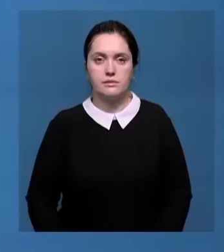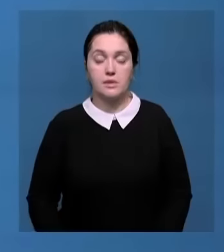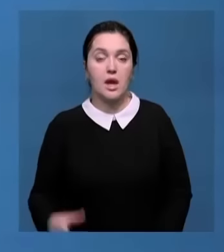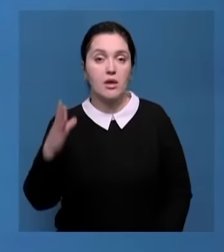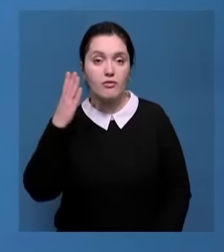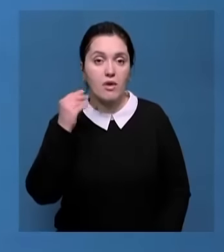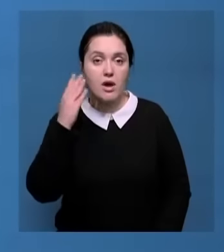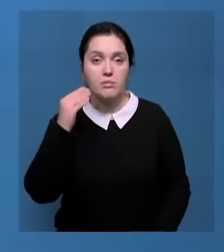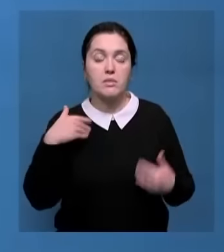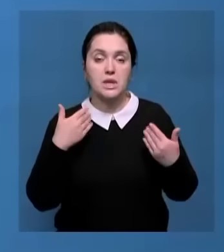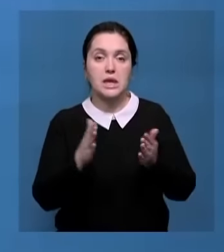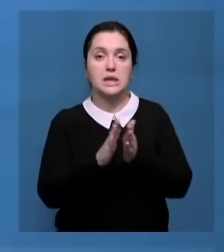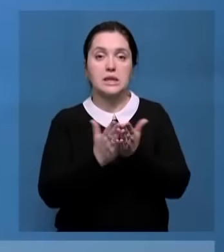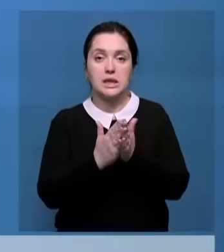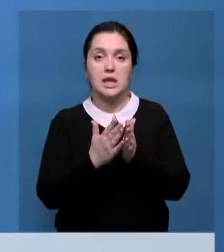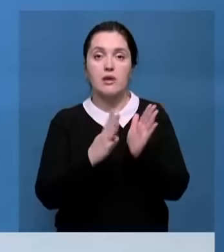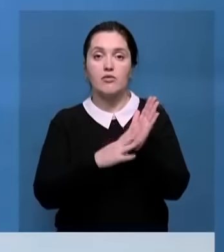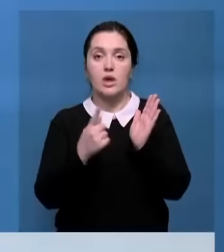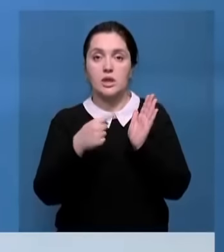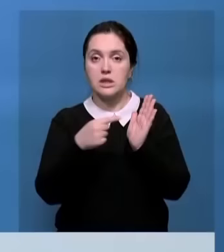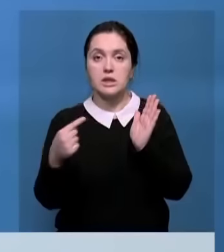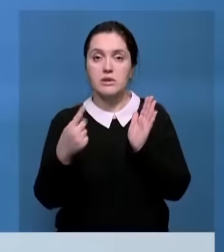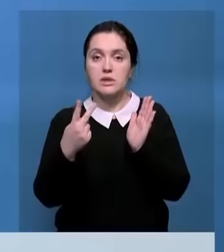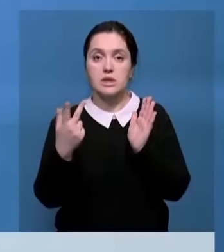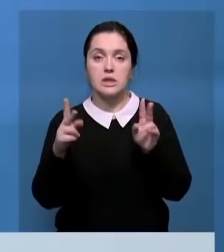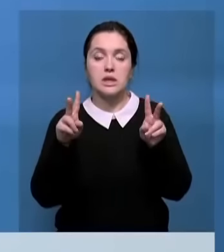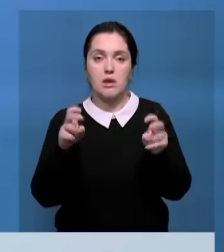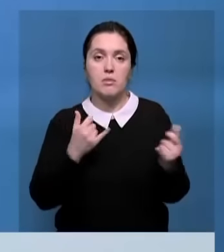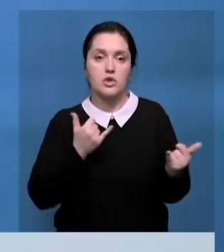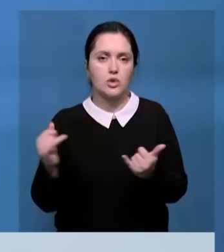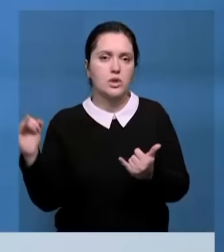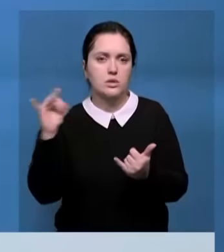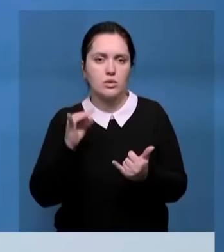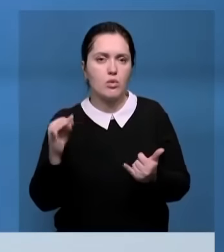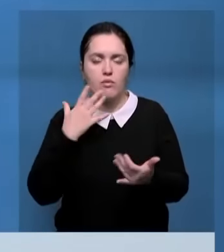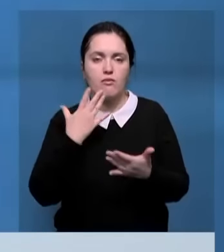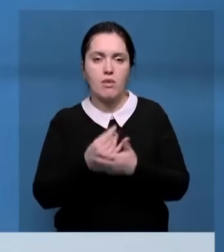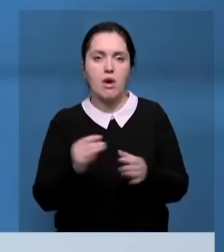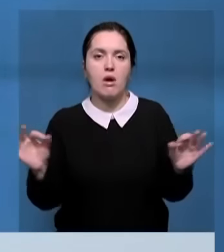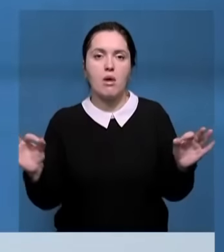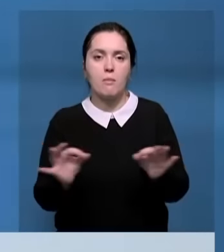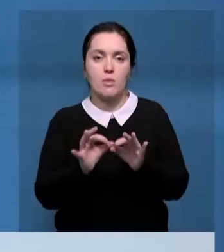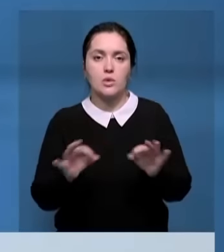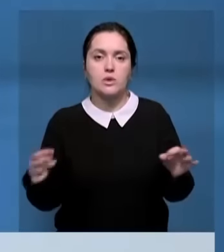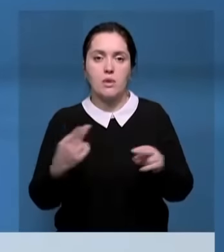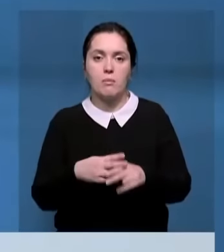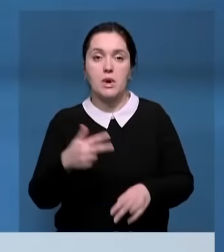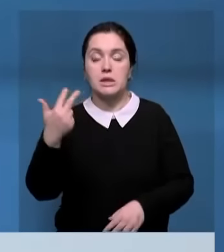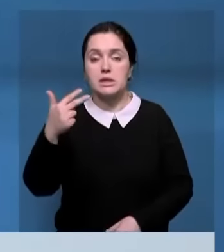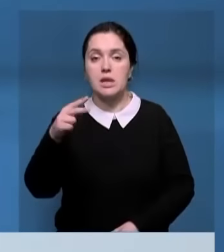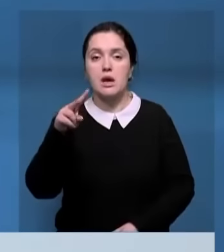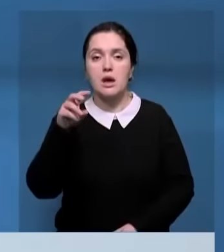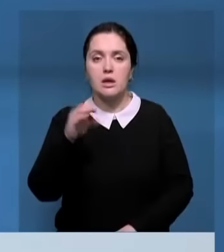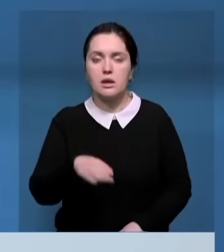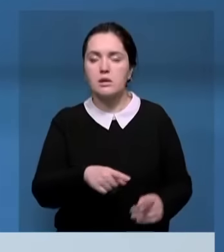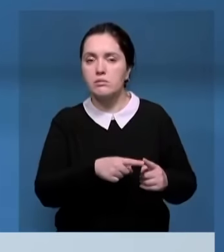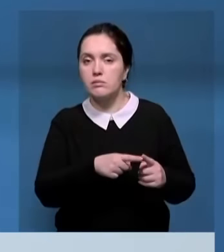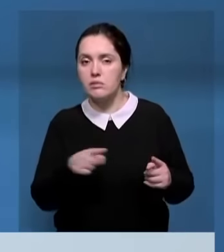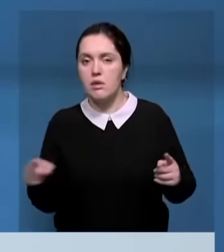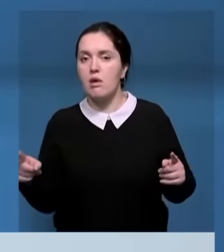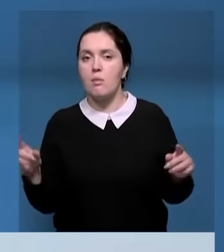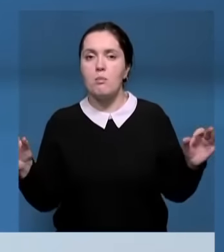В Алматы состоялась презентация книги 91-23, посвященной истории отечественной музыки. Издание охватывает